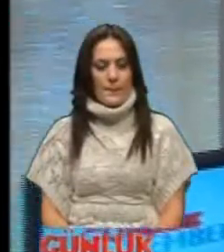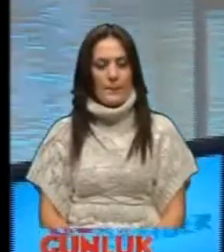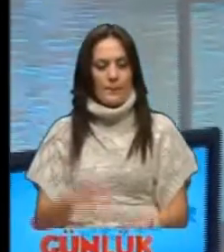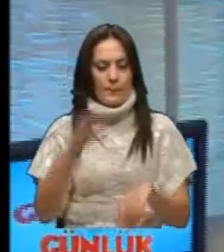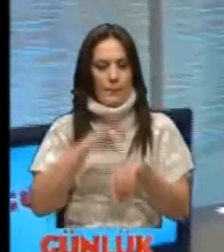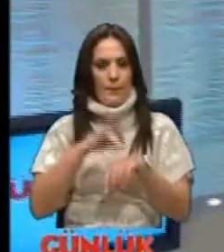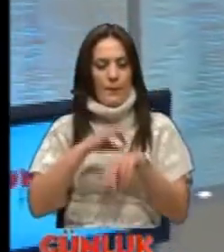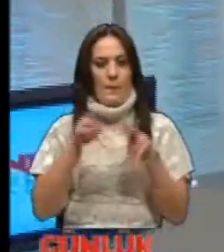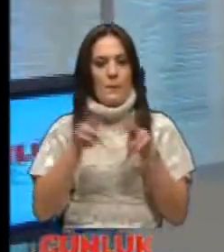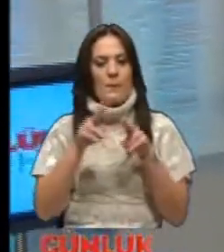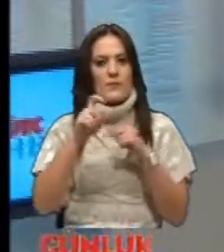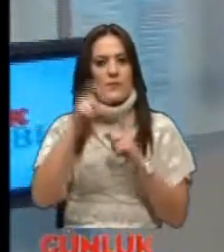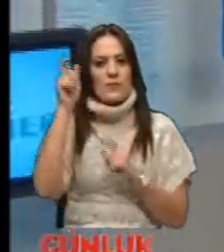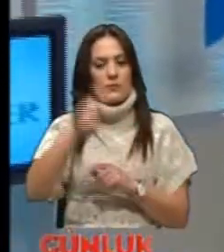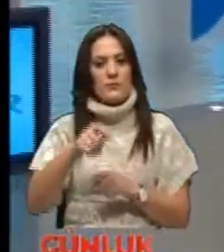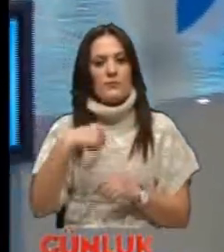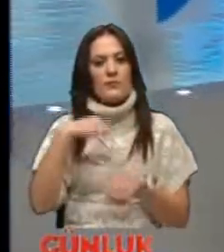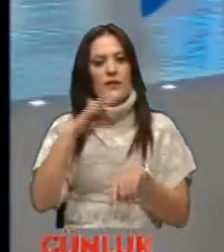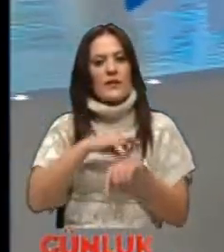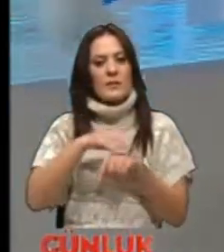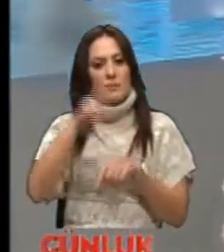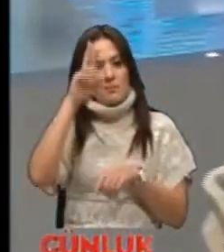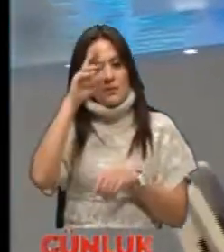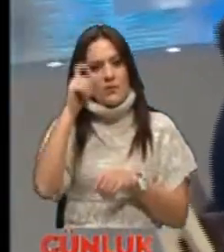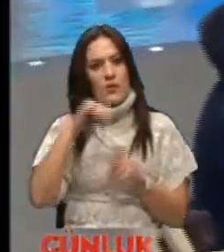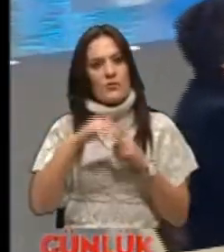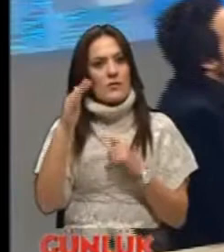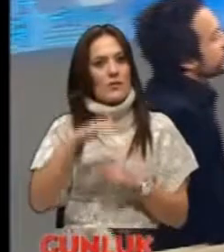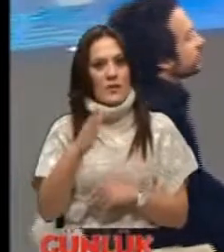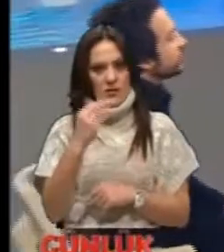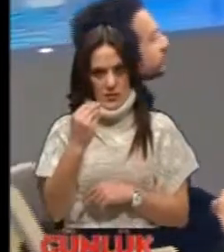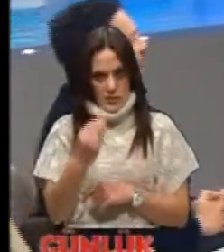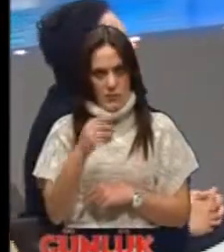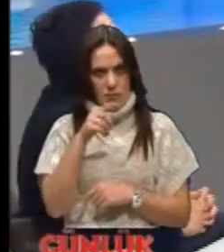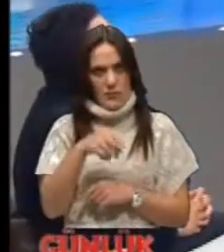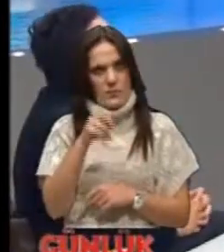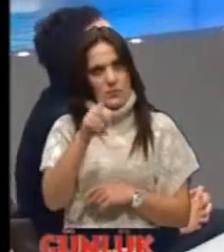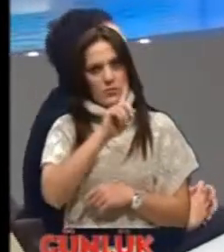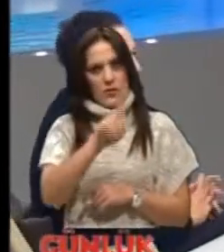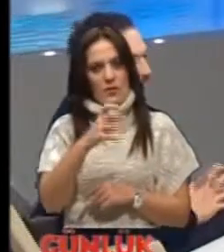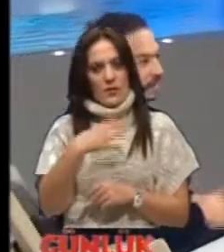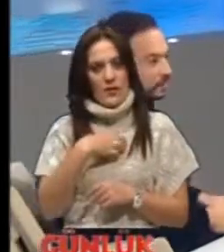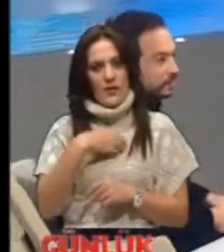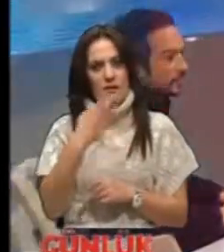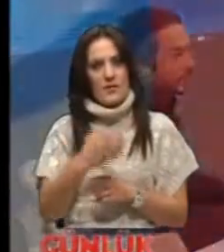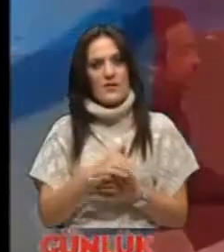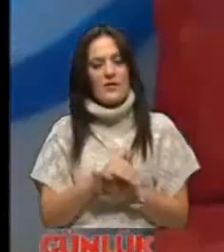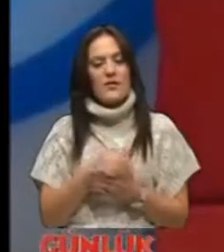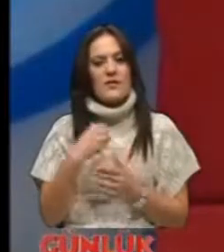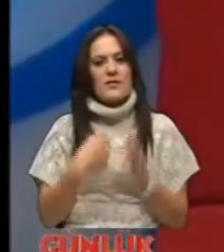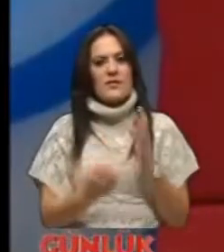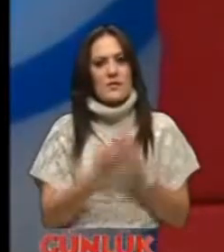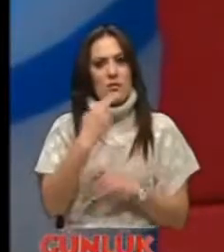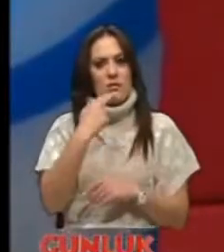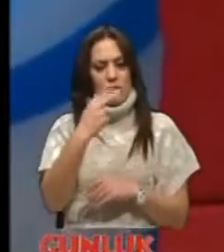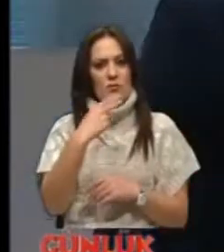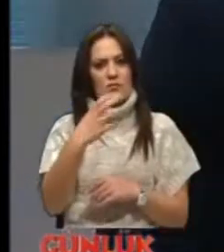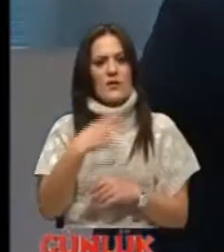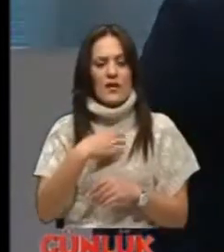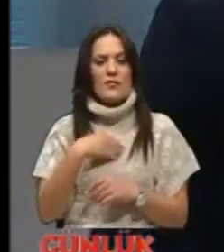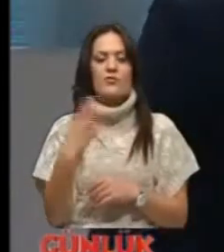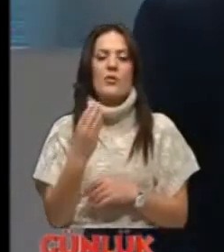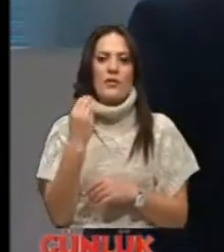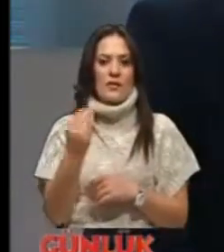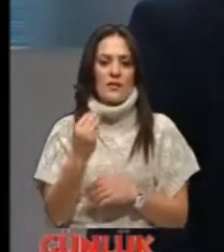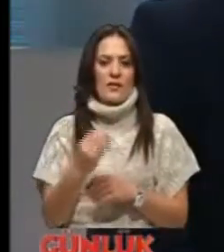Efendim, Doktor Mehmet Şakiroğlu klinik psikoloğumuz hoş geldi. Nasıl, iyiler mi kendileri, sorar mısınız kendisi? Vallahi sabah konuştuk kendisi. Çok iyi,